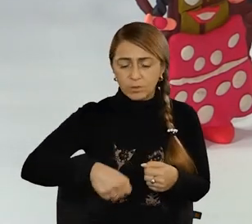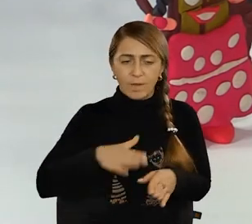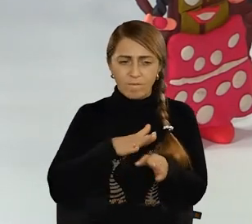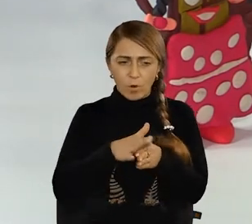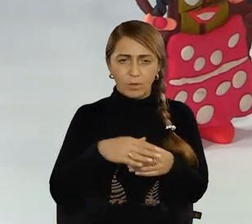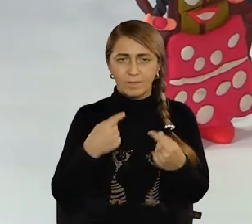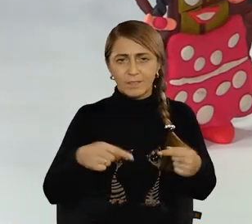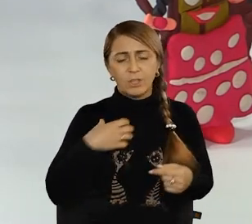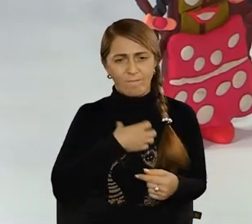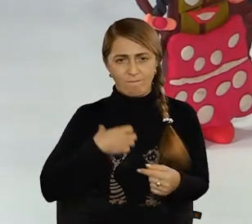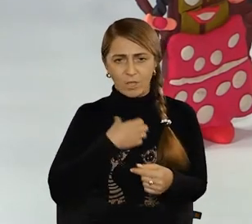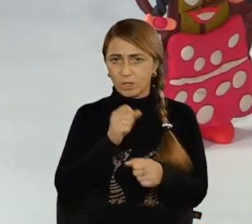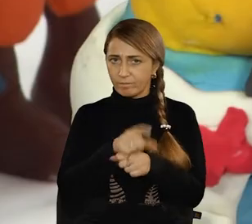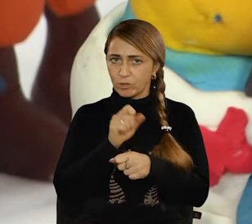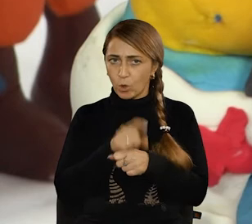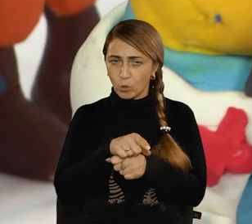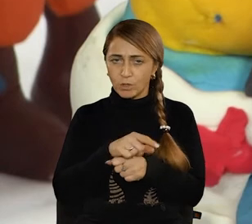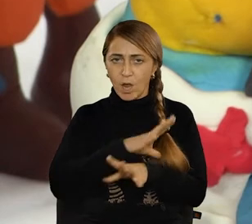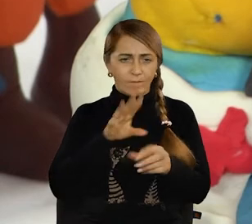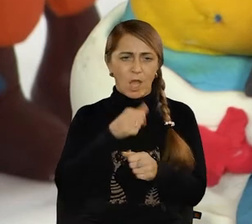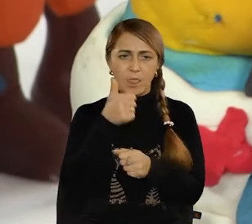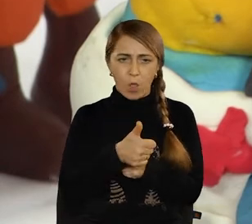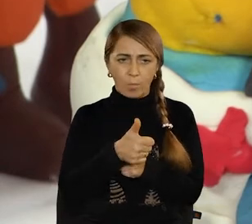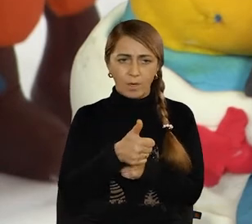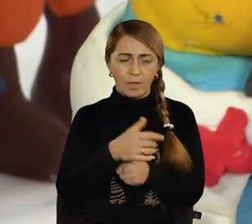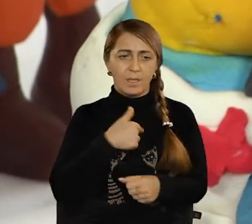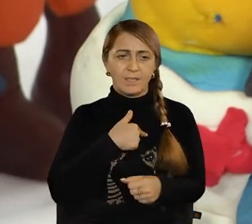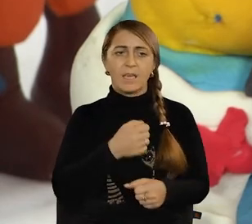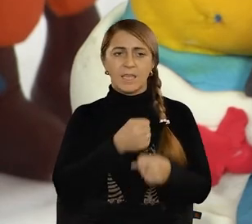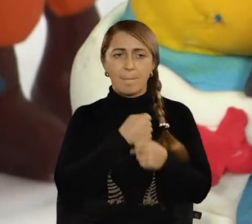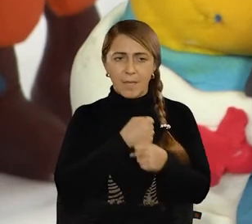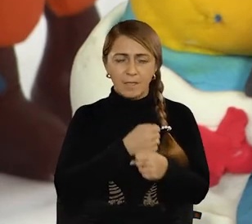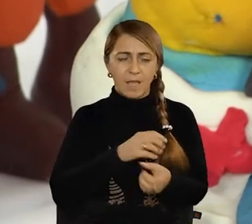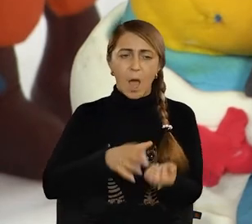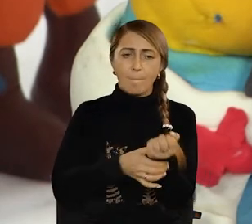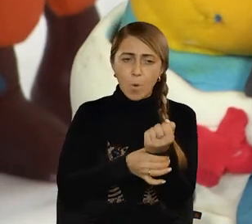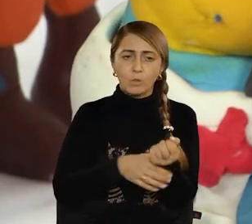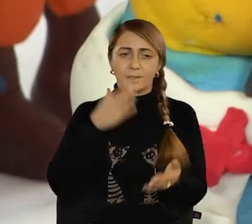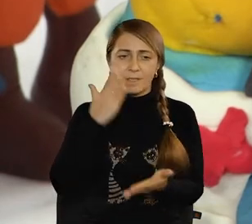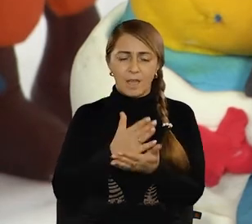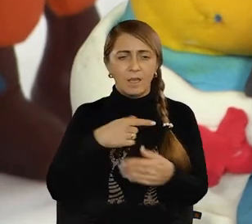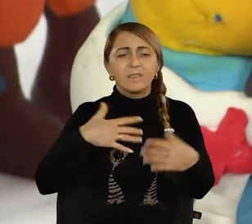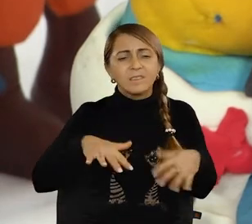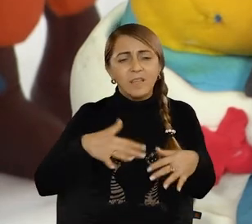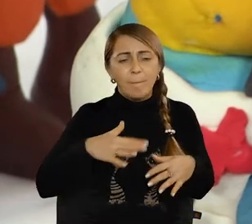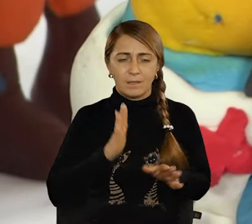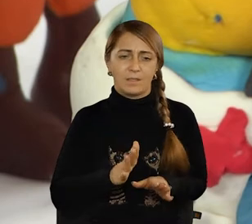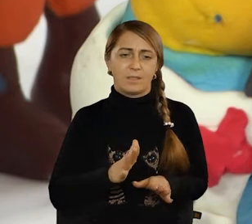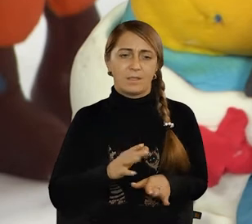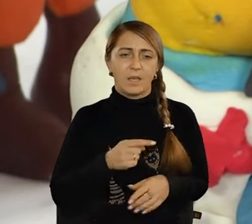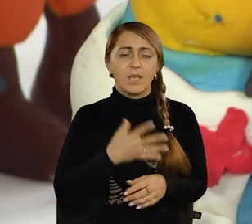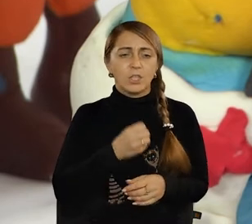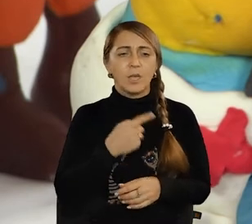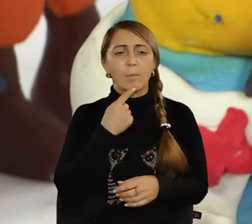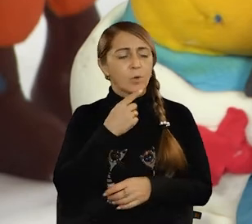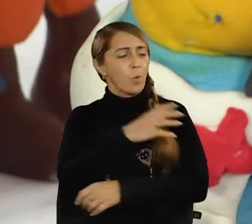виконував інші важливі доручення. Усе добре, серце б'ється, пульс є, тільки слабенький. Зараз іще